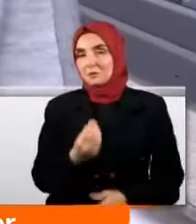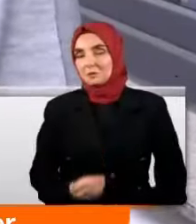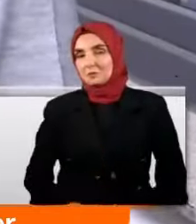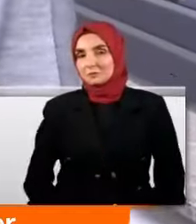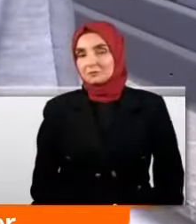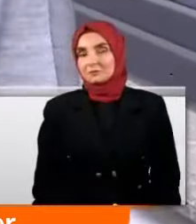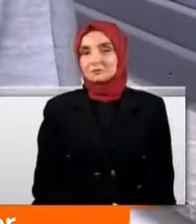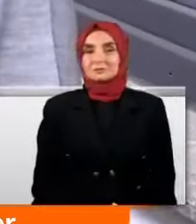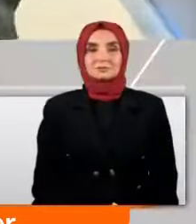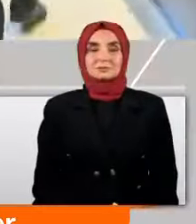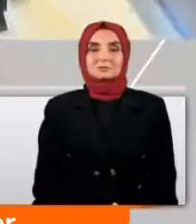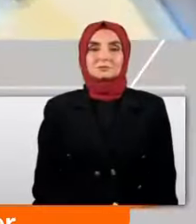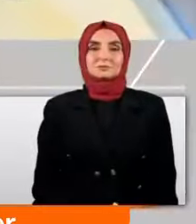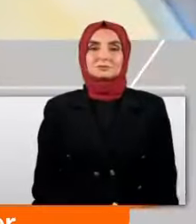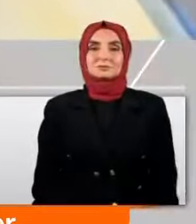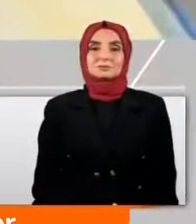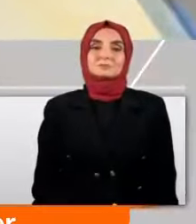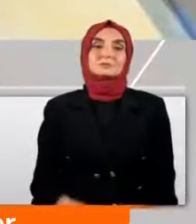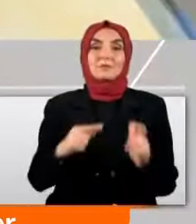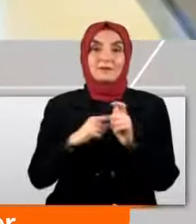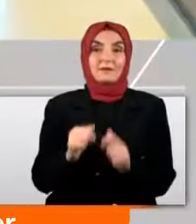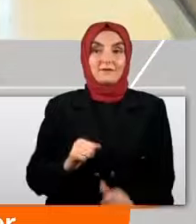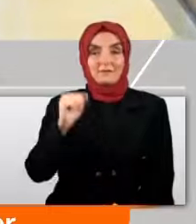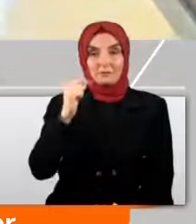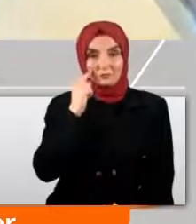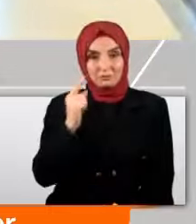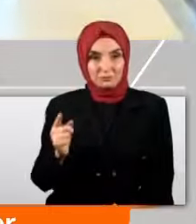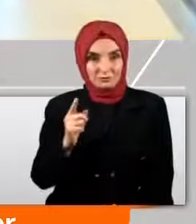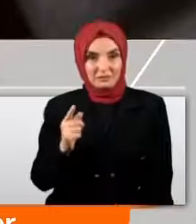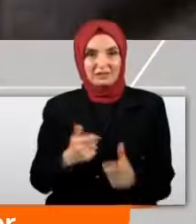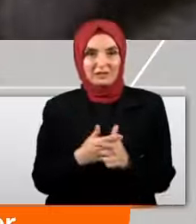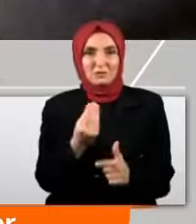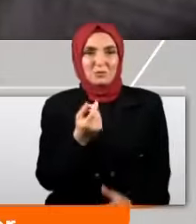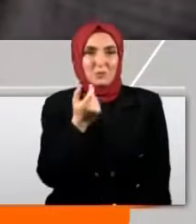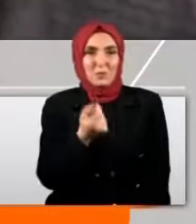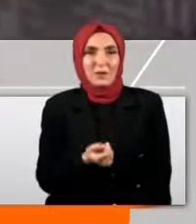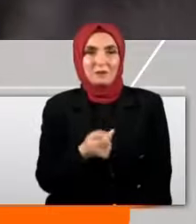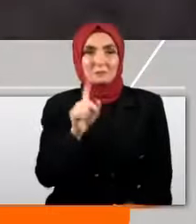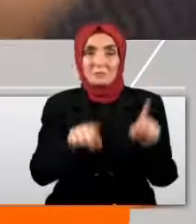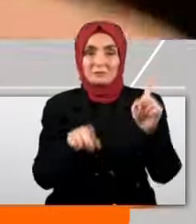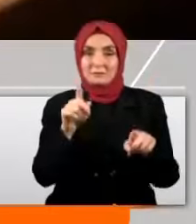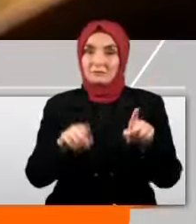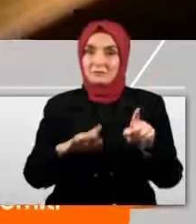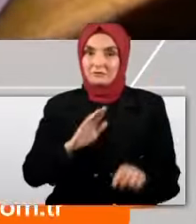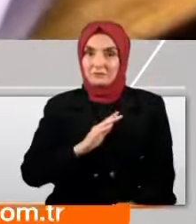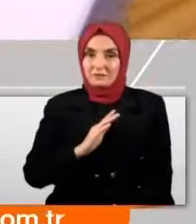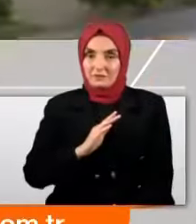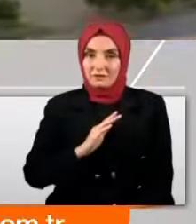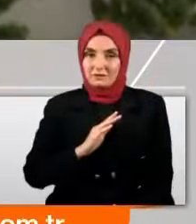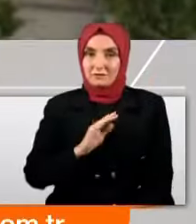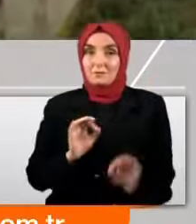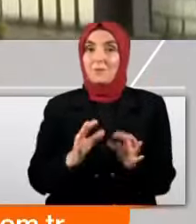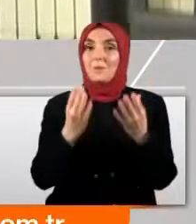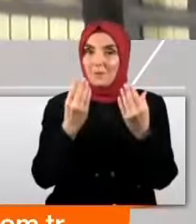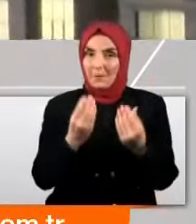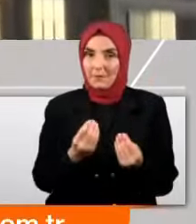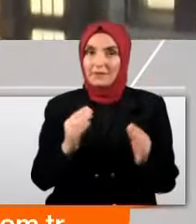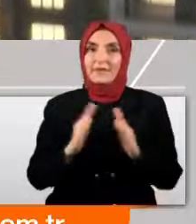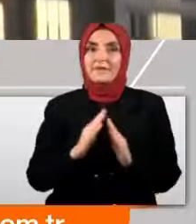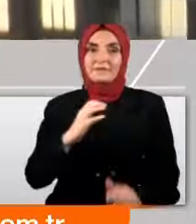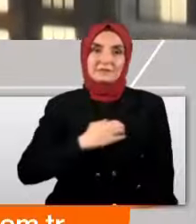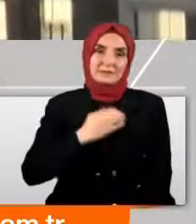düşük kiralarla oturuyor. Enflasyona göre kirası çok düşük kalanlar var. İşte bu noktada ev sahibiyle kiracı karşı